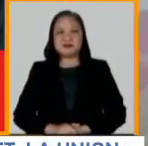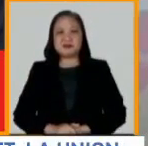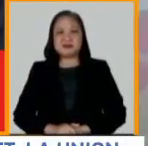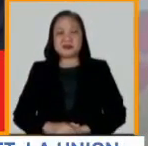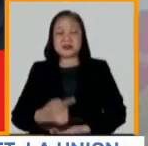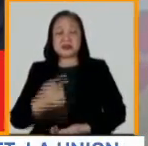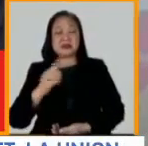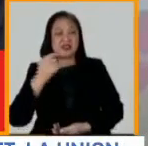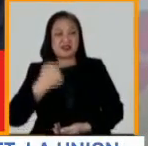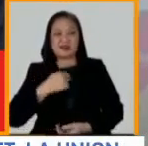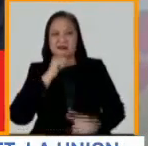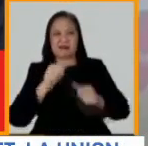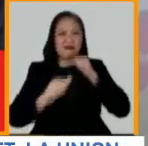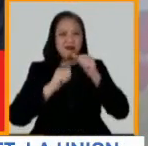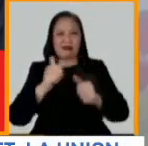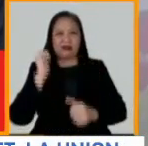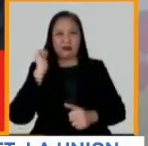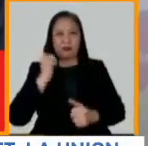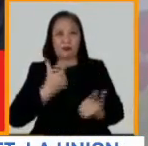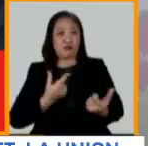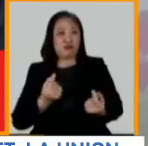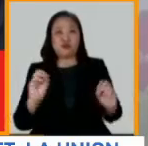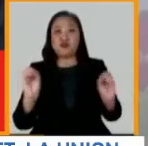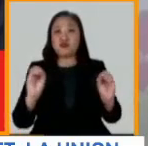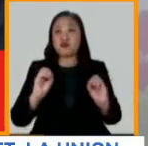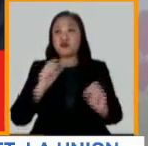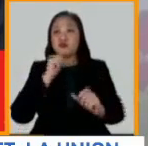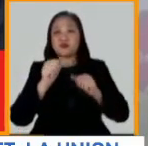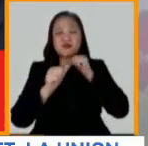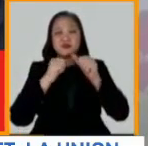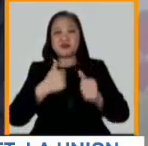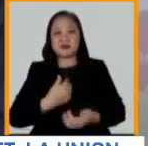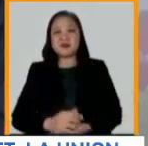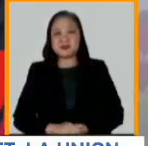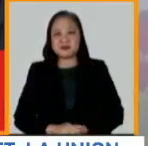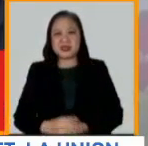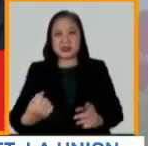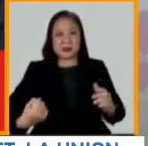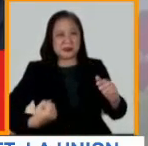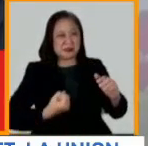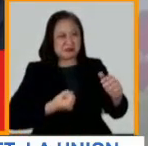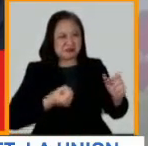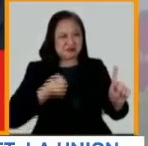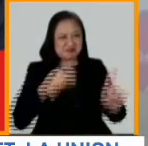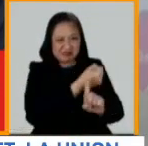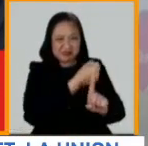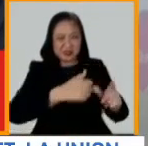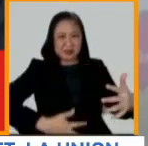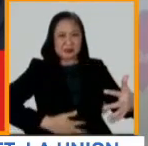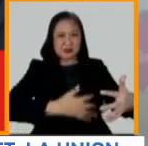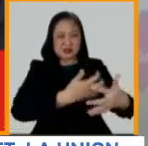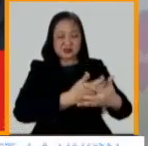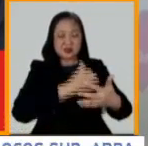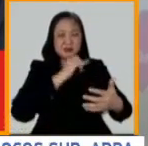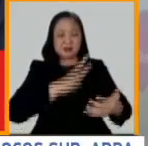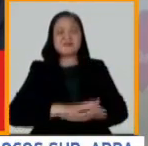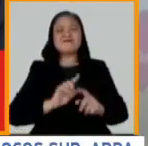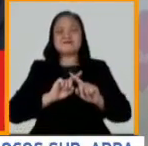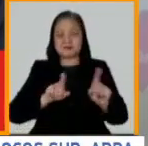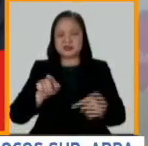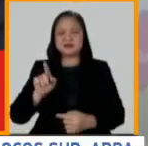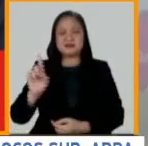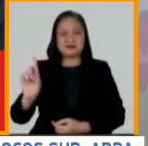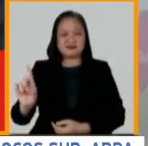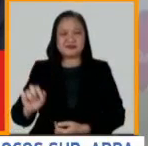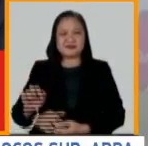nila yung krimen, yung panununtok dun sa tiyan ng buntis. Pero nung nalaman,